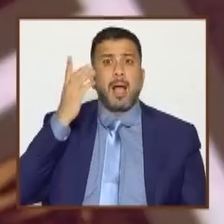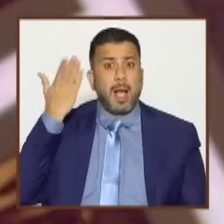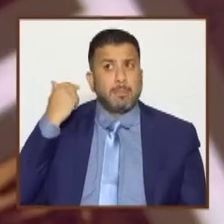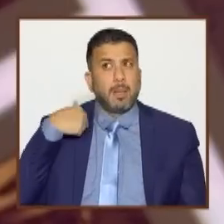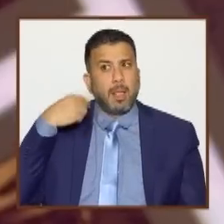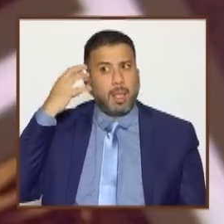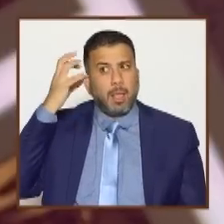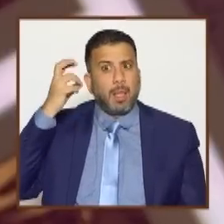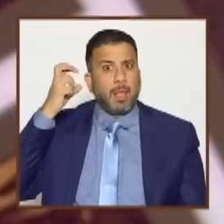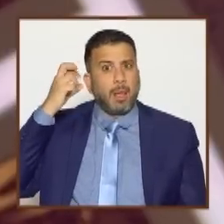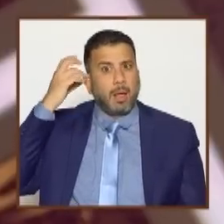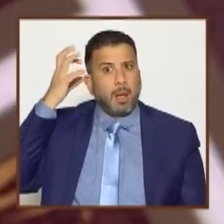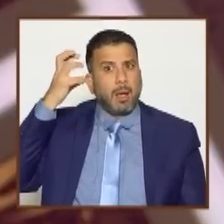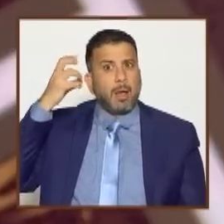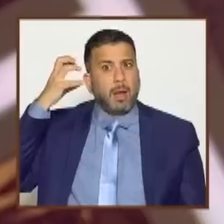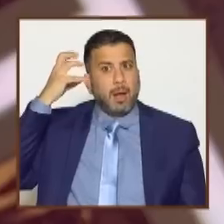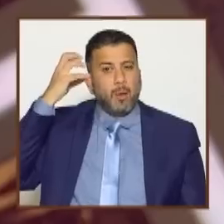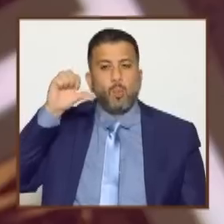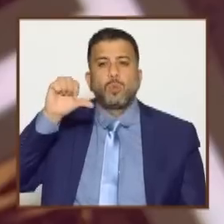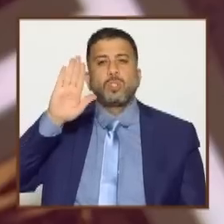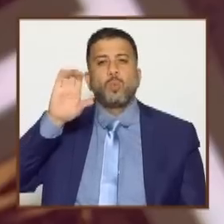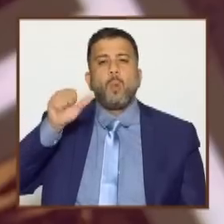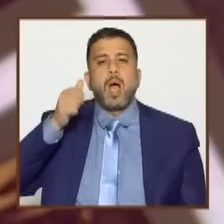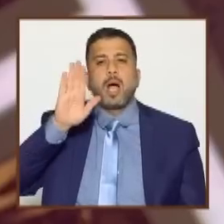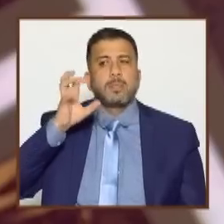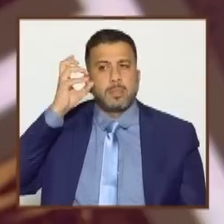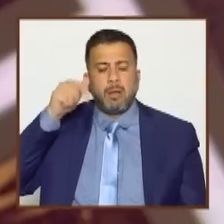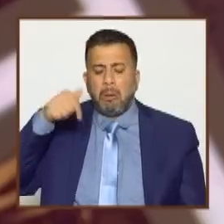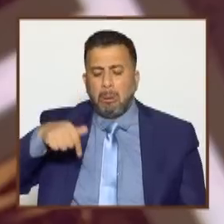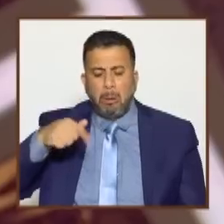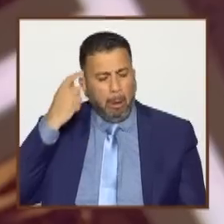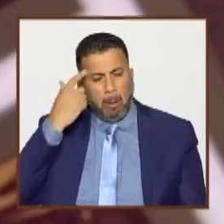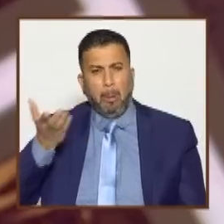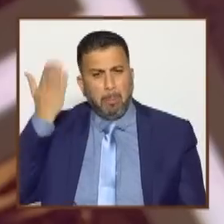الوساوس ولله الحمد ويعيشون الآن نعيم بعد